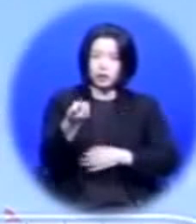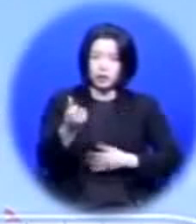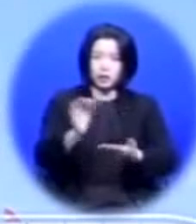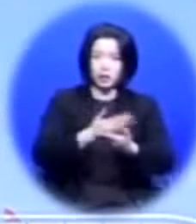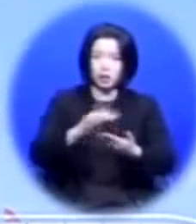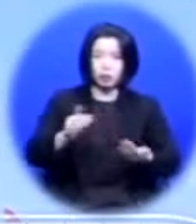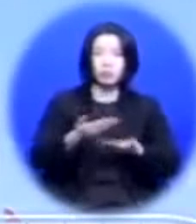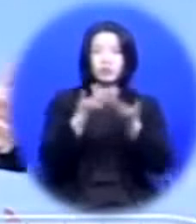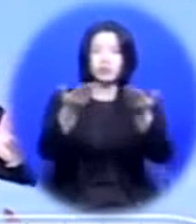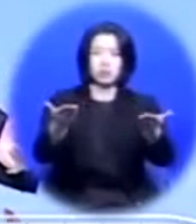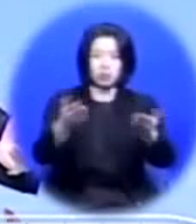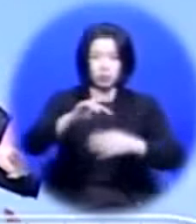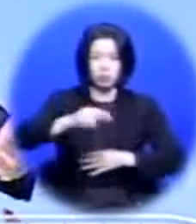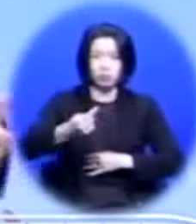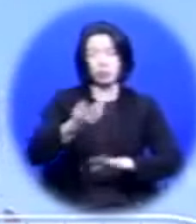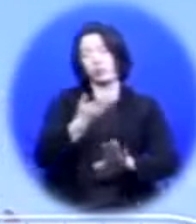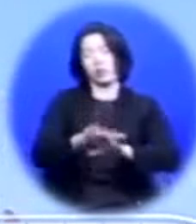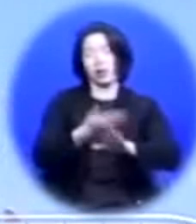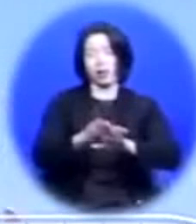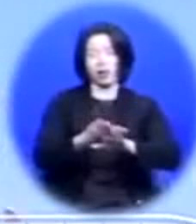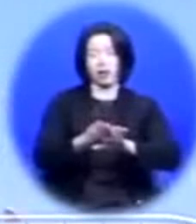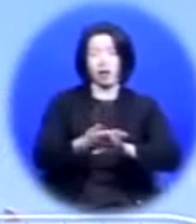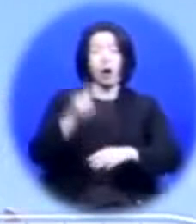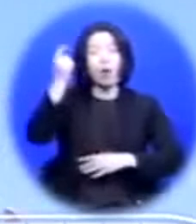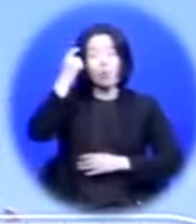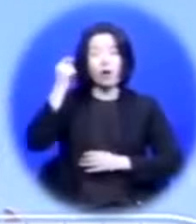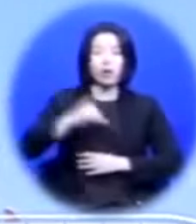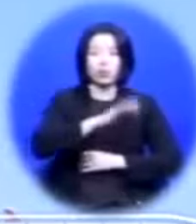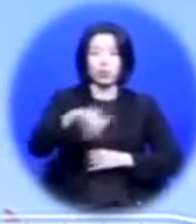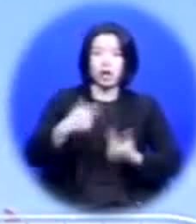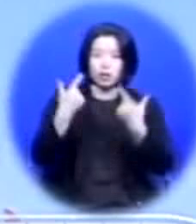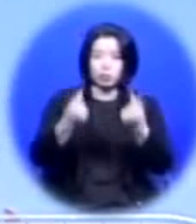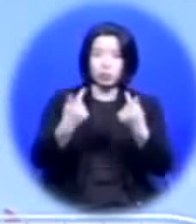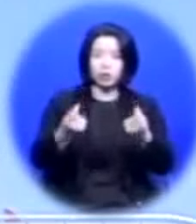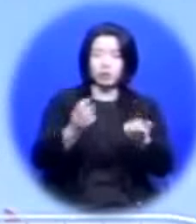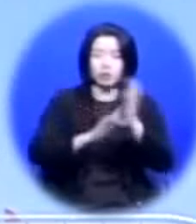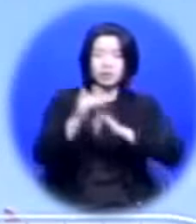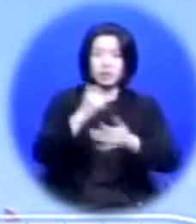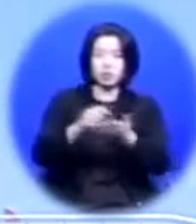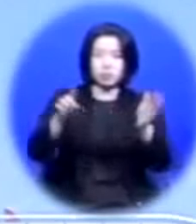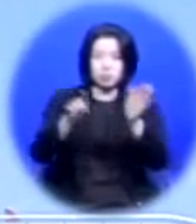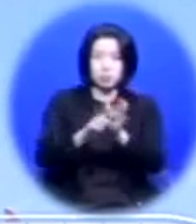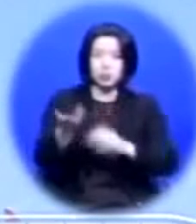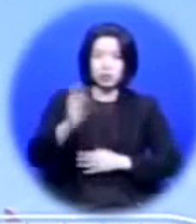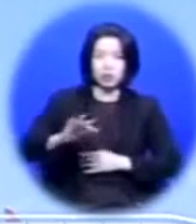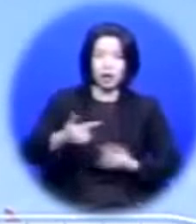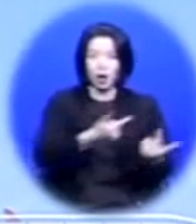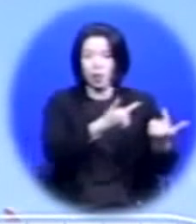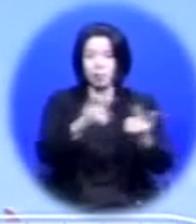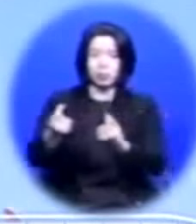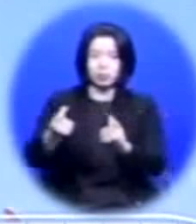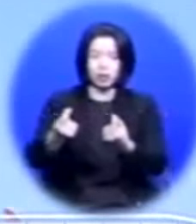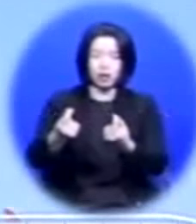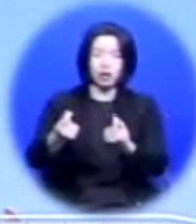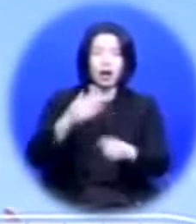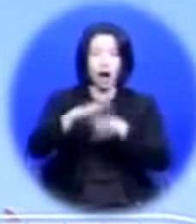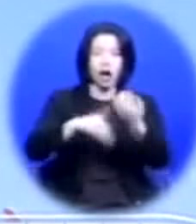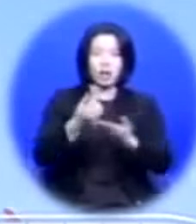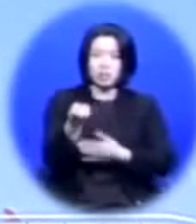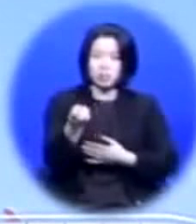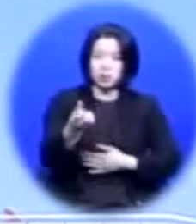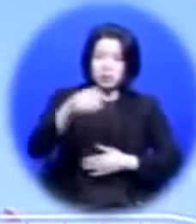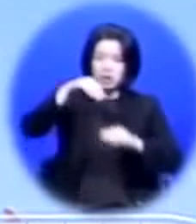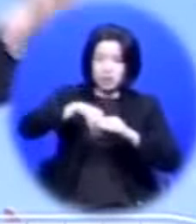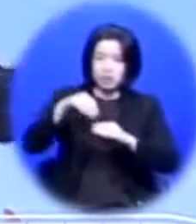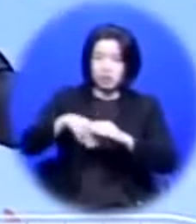드려도 달라요 왜 우리가 똑같은 예수님을 믿었는데 다 우리 모두가 다 우리 안에 하나님의 씨가